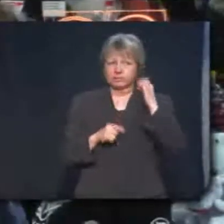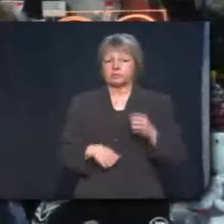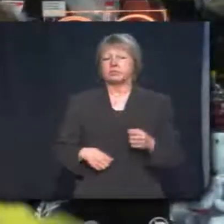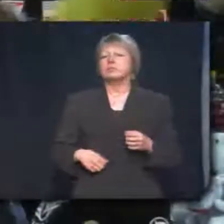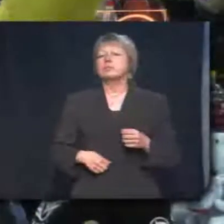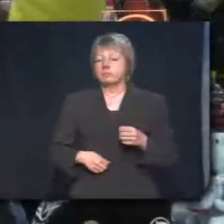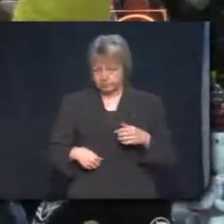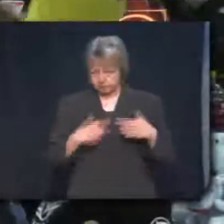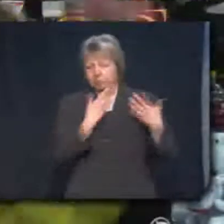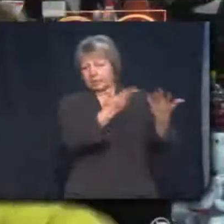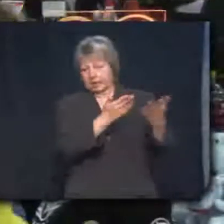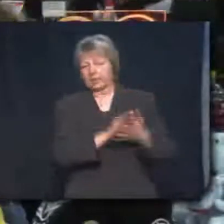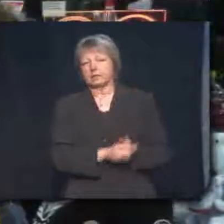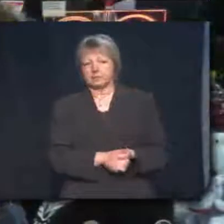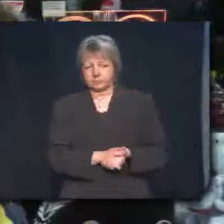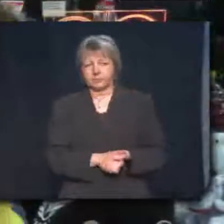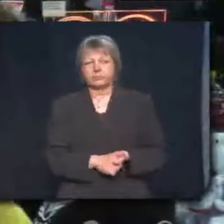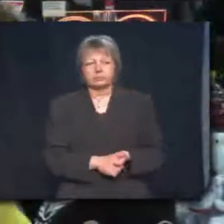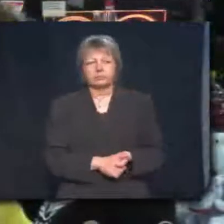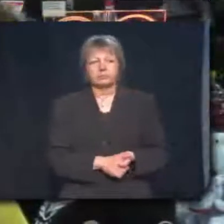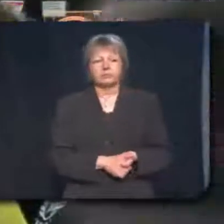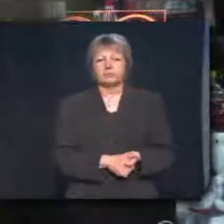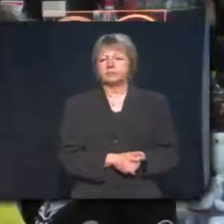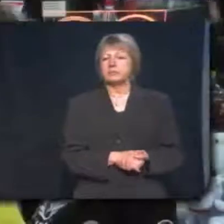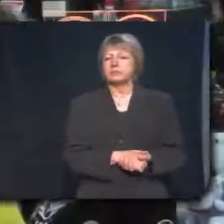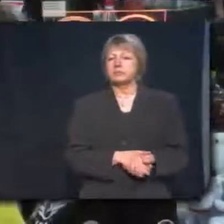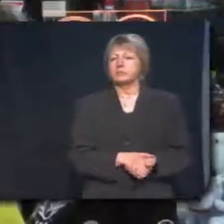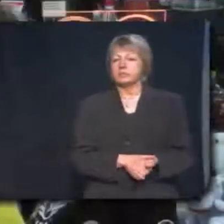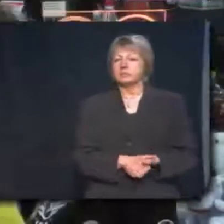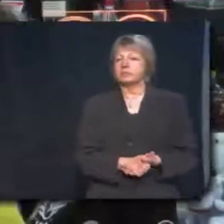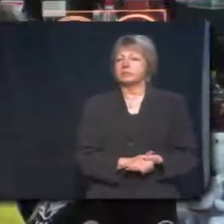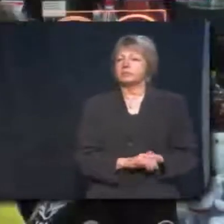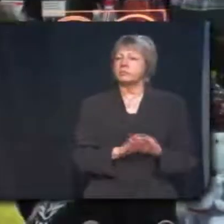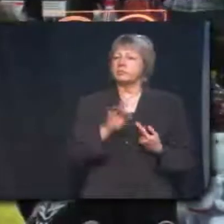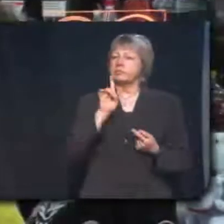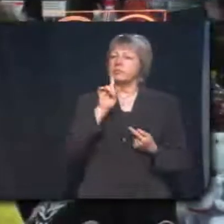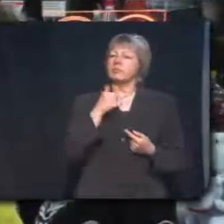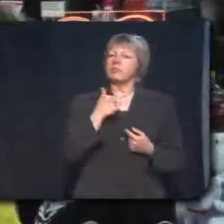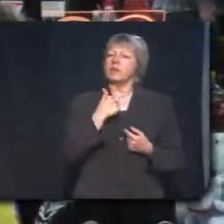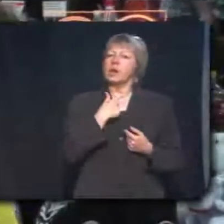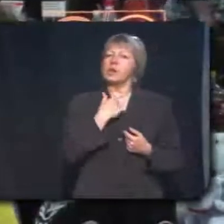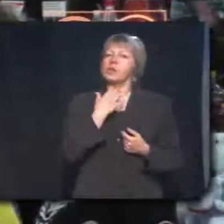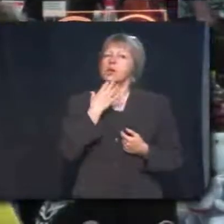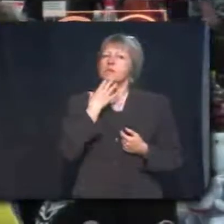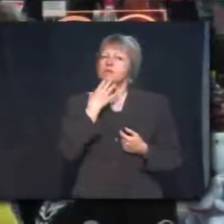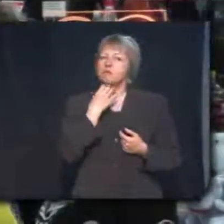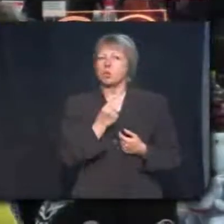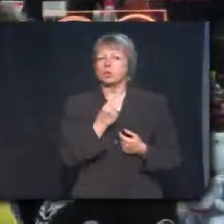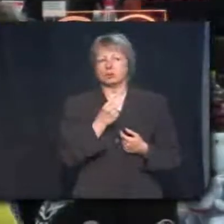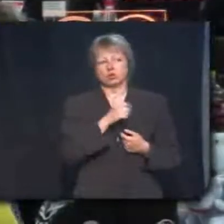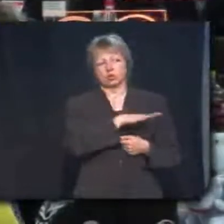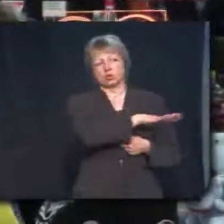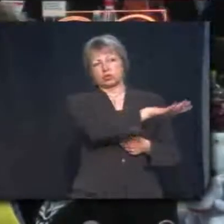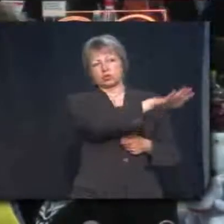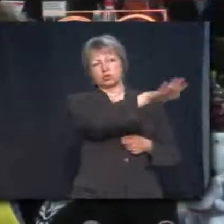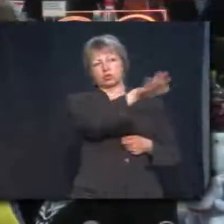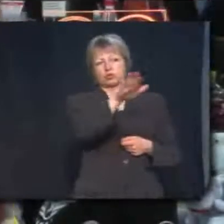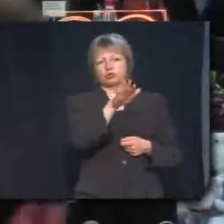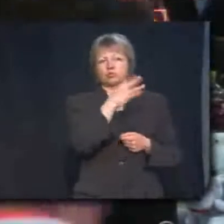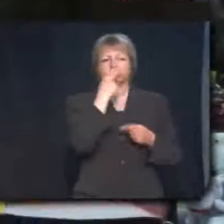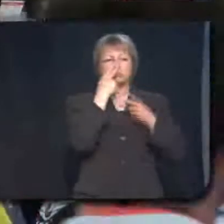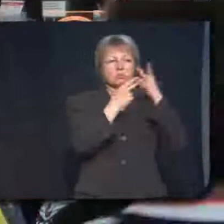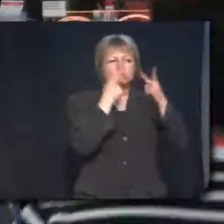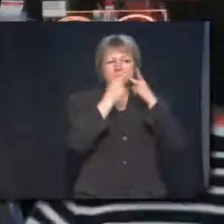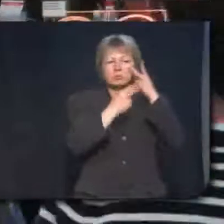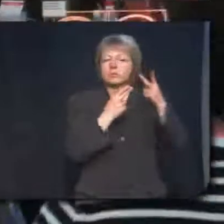was super danke schön und zwar möchte ich gerne von den Anwesenden Wissen ähm